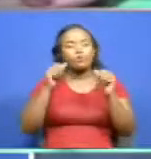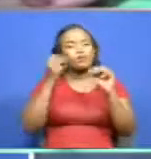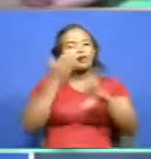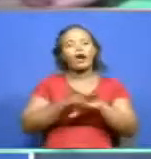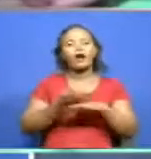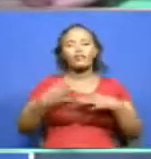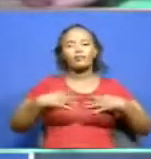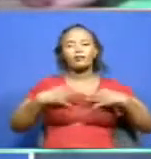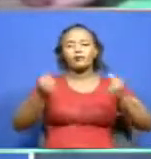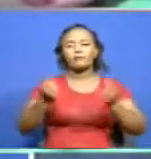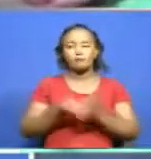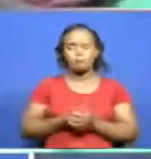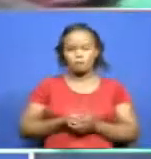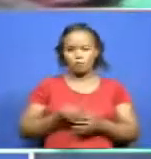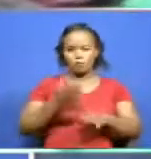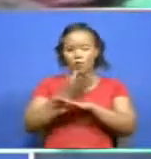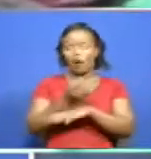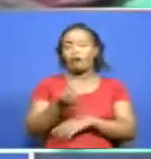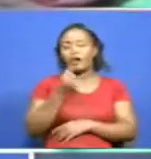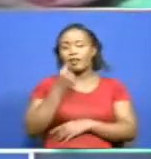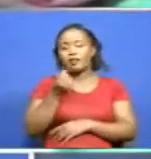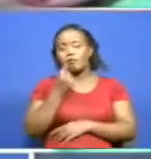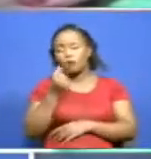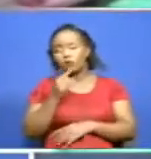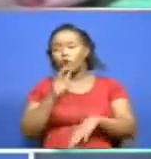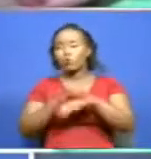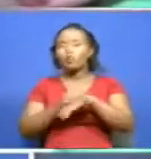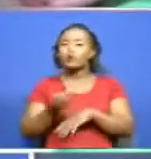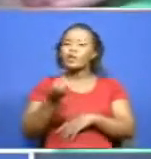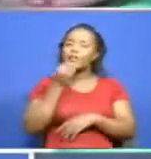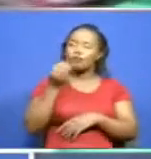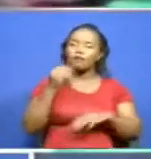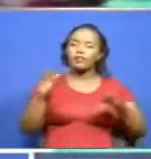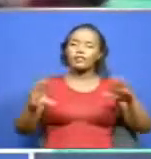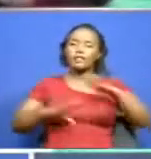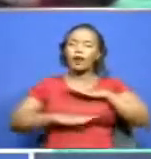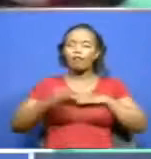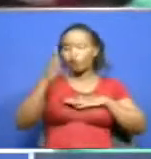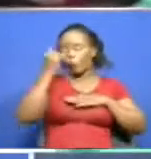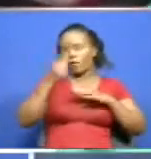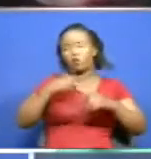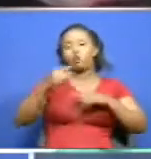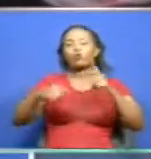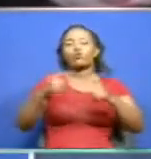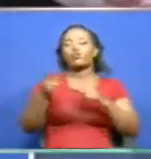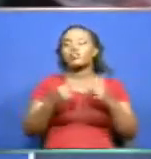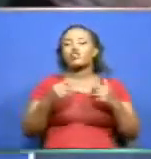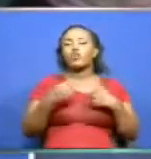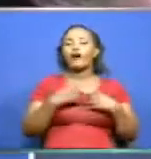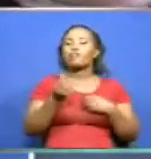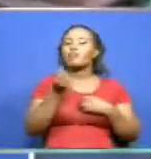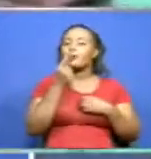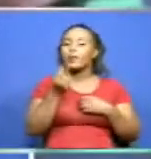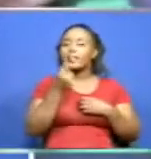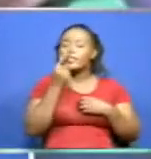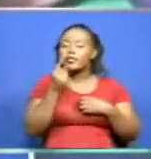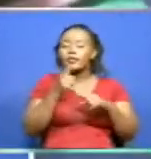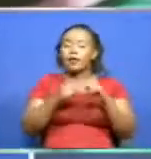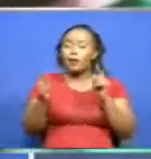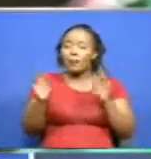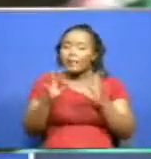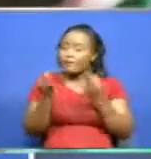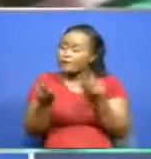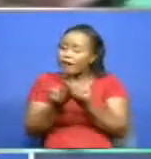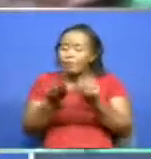zile madawa inabidi apate chakula cha kutosha ili aendelee na yale madawa, lakini katika zile family huwa